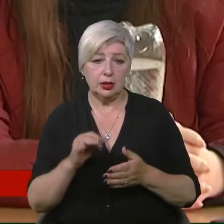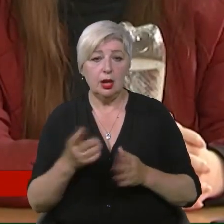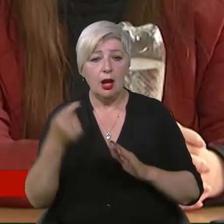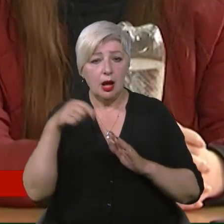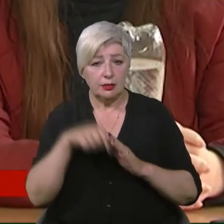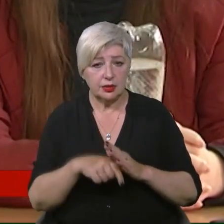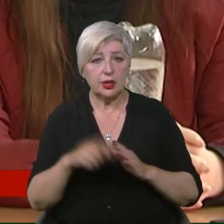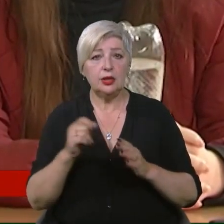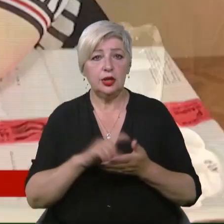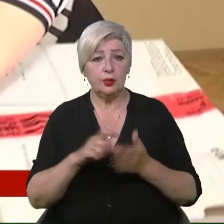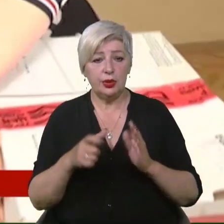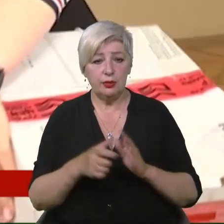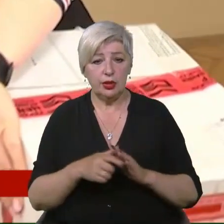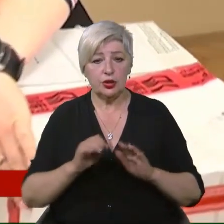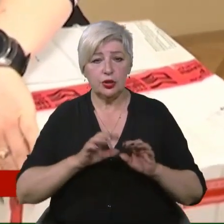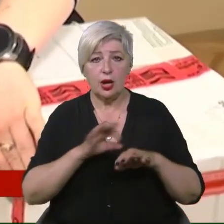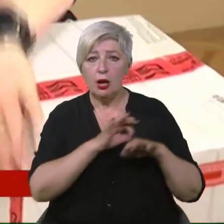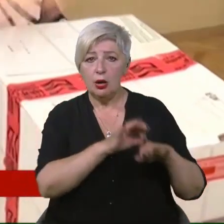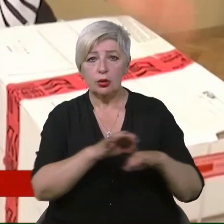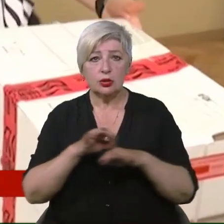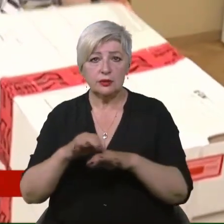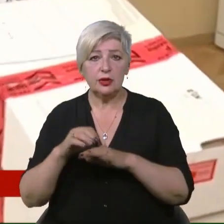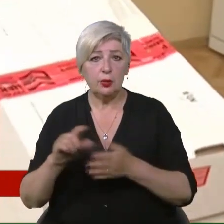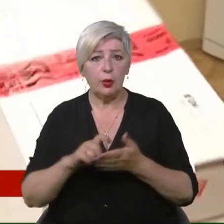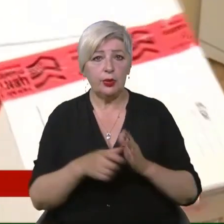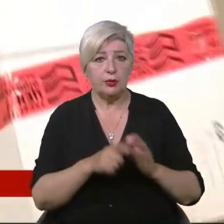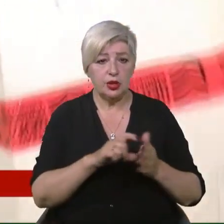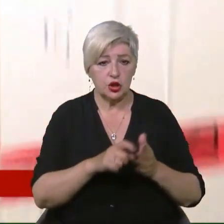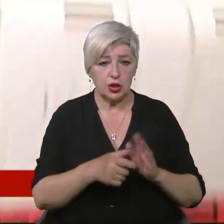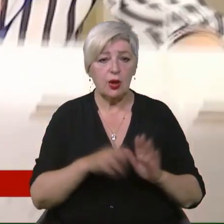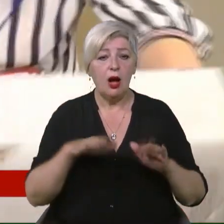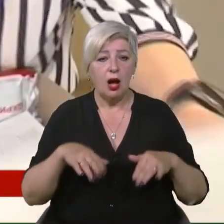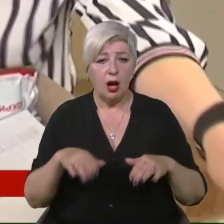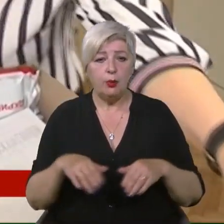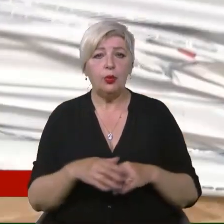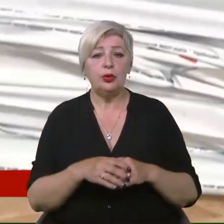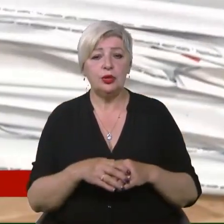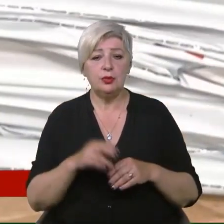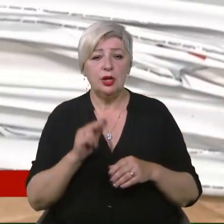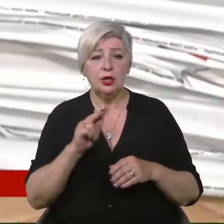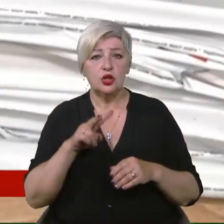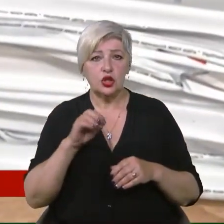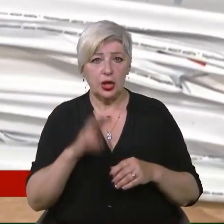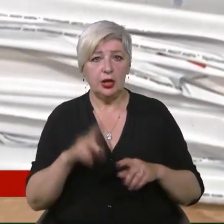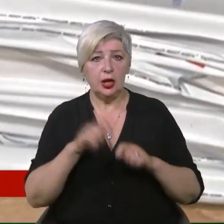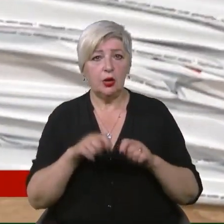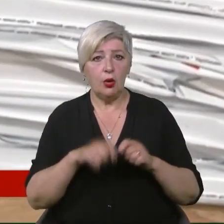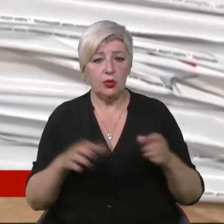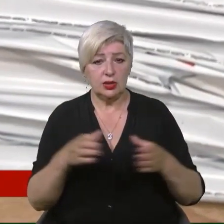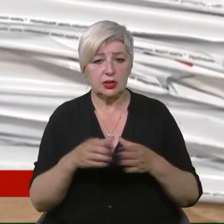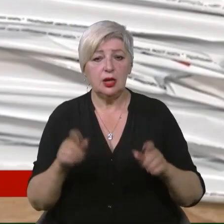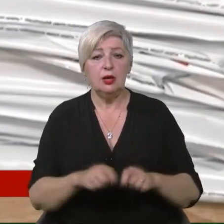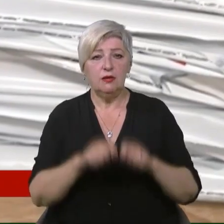у середині приміщення їх швидко розвели по аудиторіям, і вже потім члени комісії відкрили